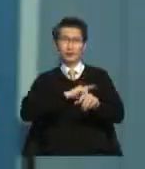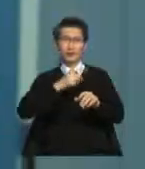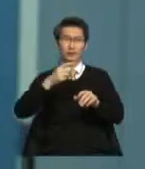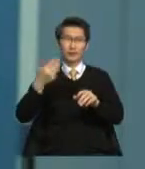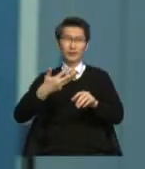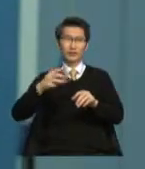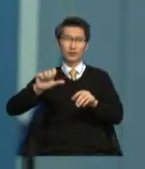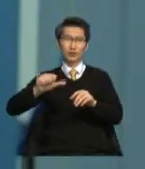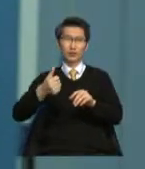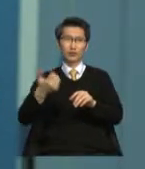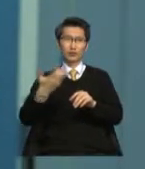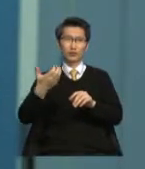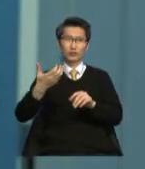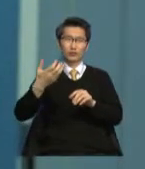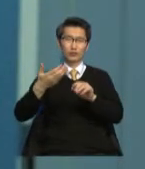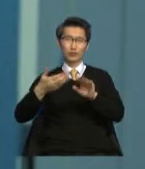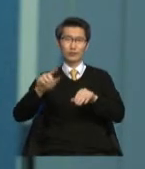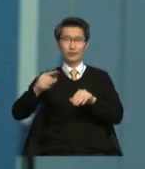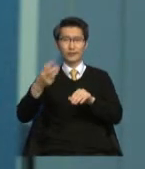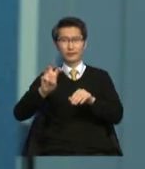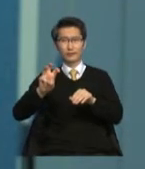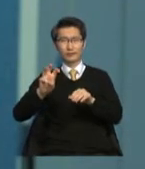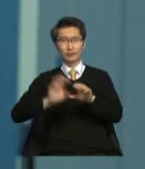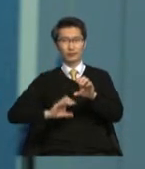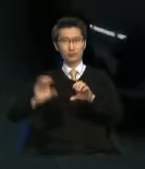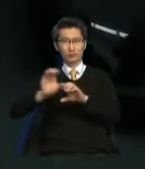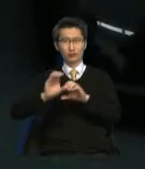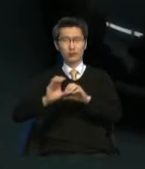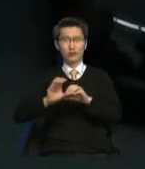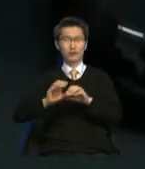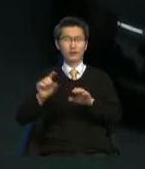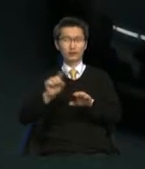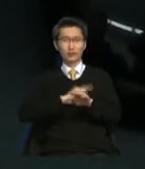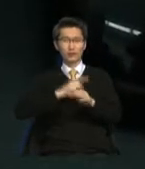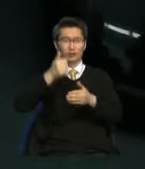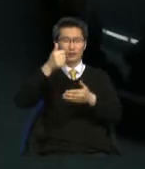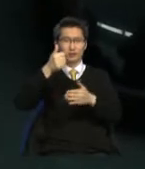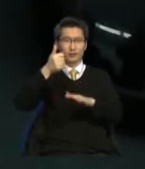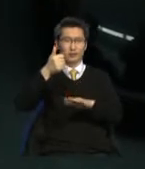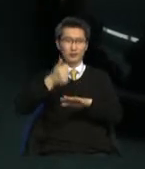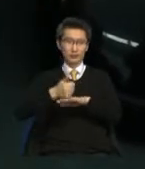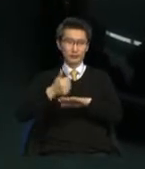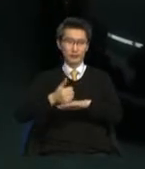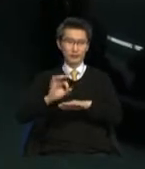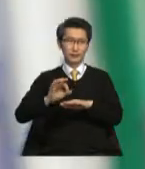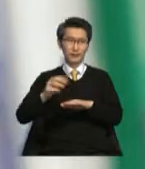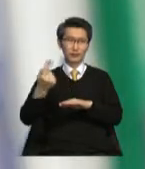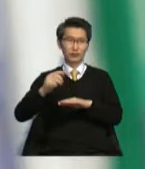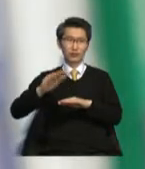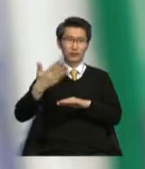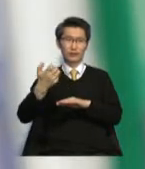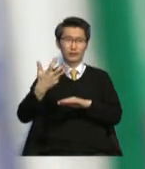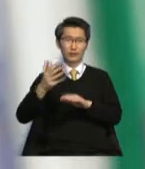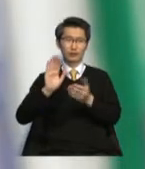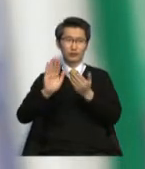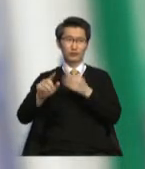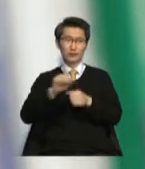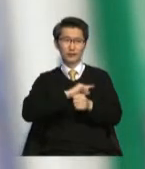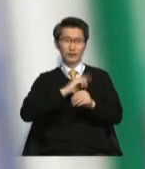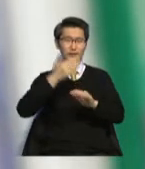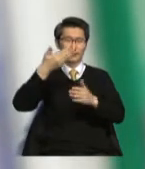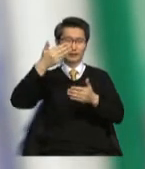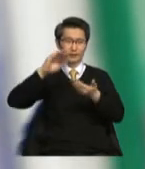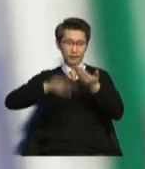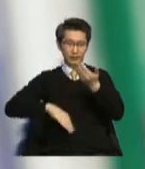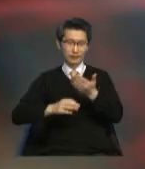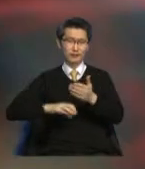8590 원보다 130 원 오른 금액으로 최저임금 제도가 도입된 1988년 이후 가장 낮은